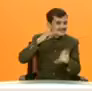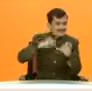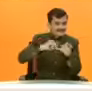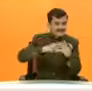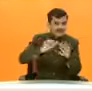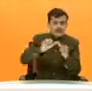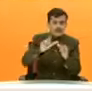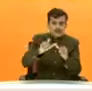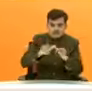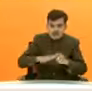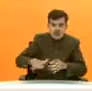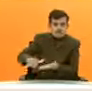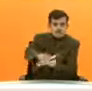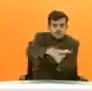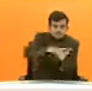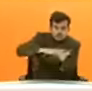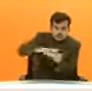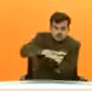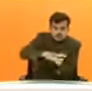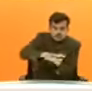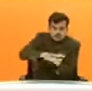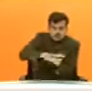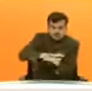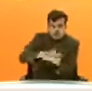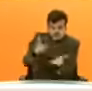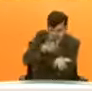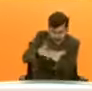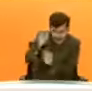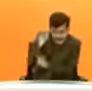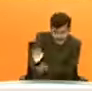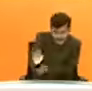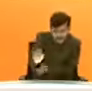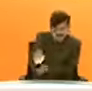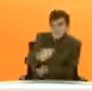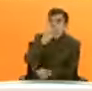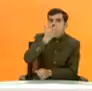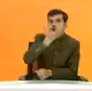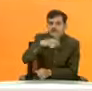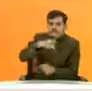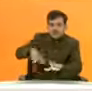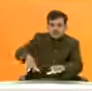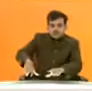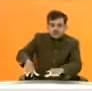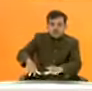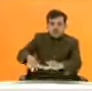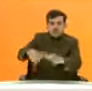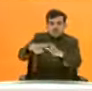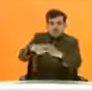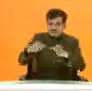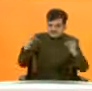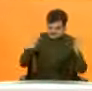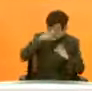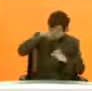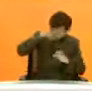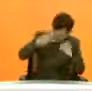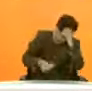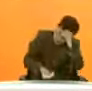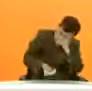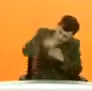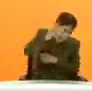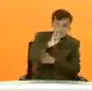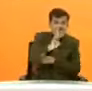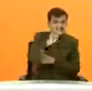उगा दिया है। उनके कुलाली गांव में 35 डिग्री से ज्यादा तापमान में भी सेब